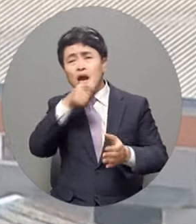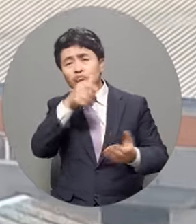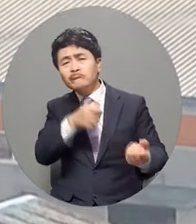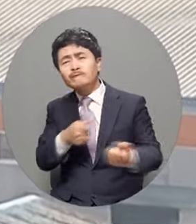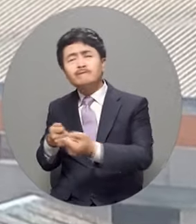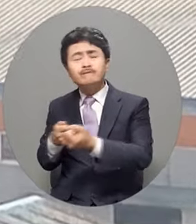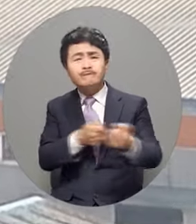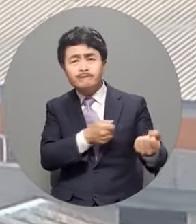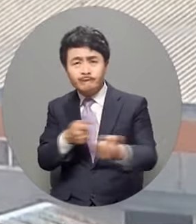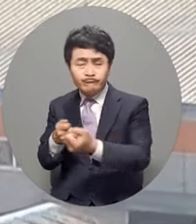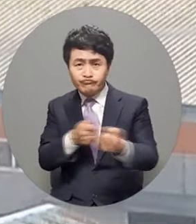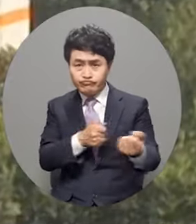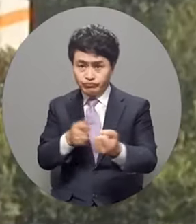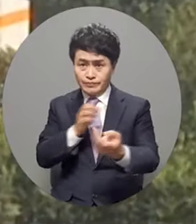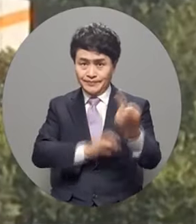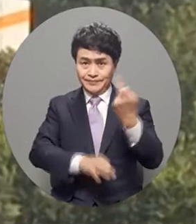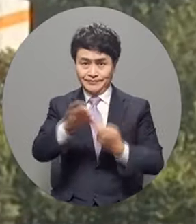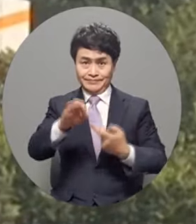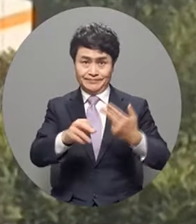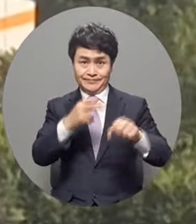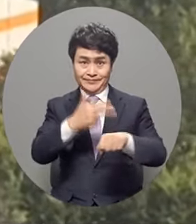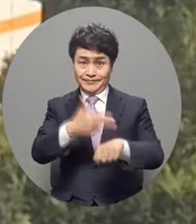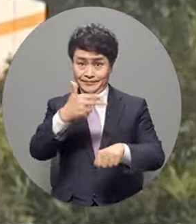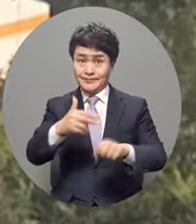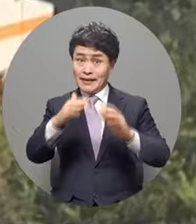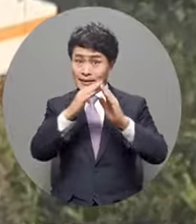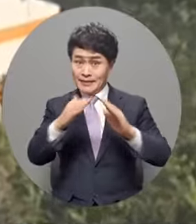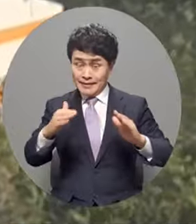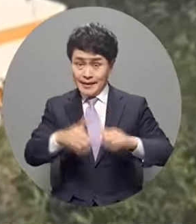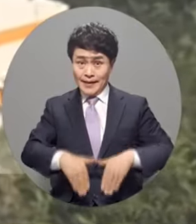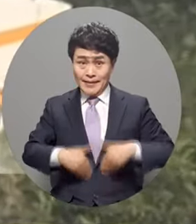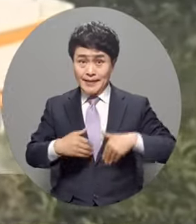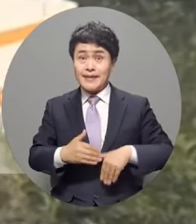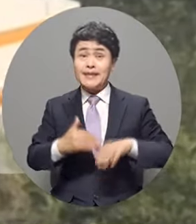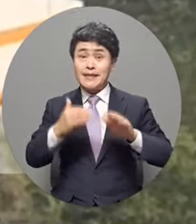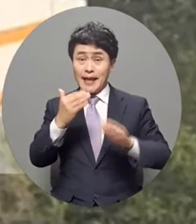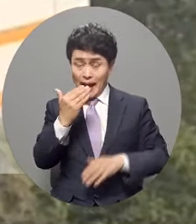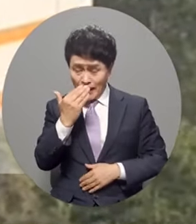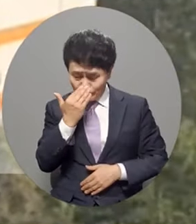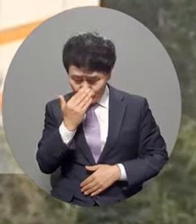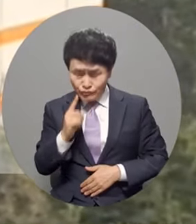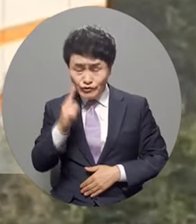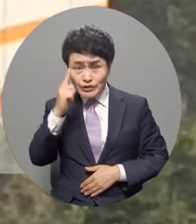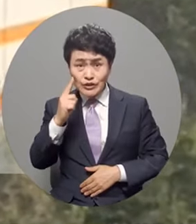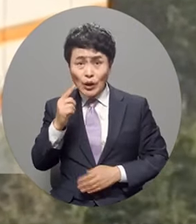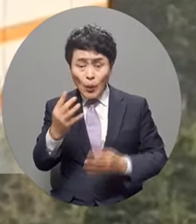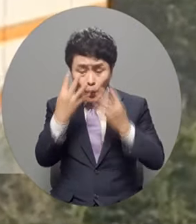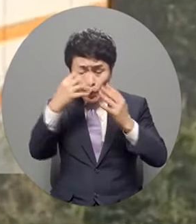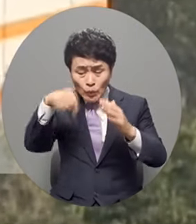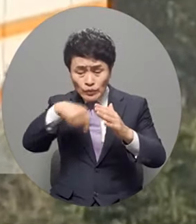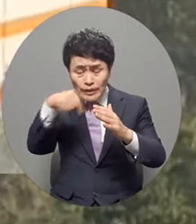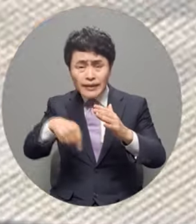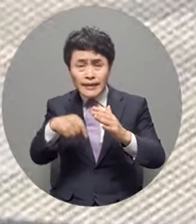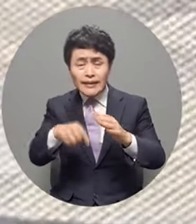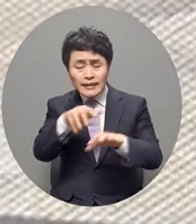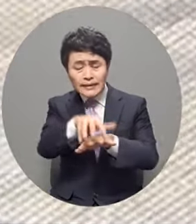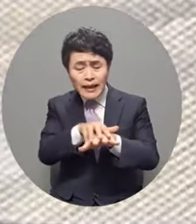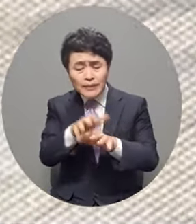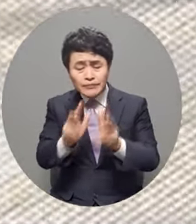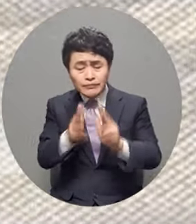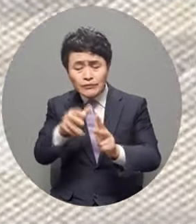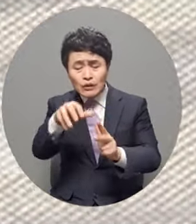됩니다 오늘 오전 7시쯤 전남 순천시 교도소 내부 장갑 작업장에서 불이났습니다